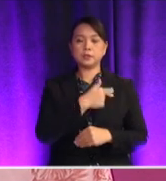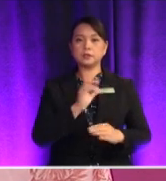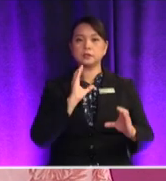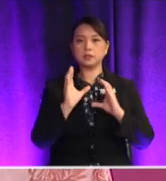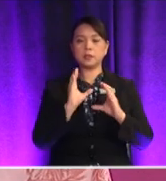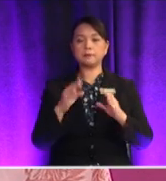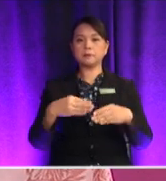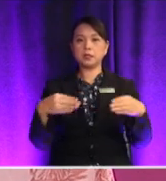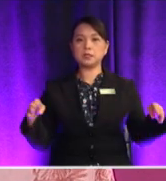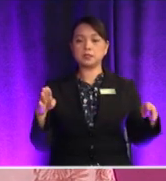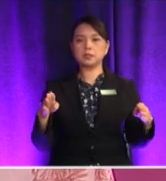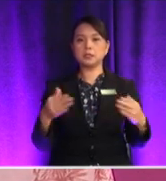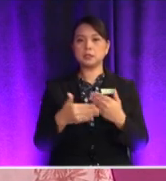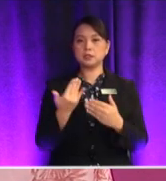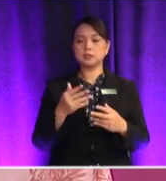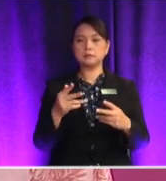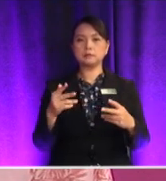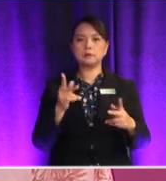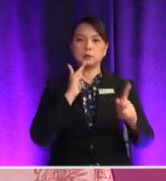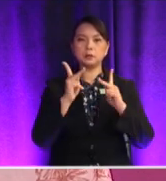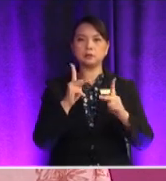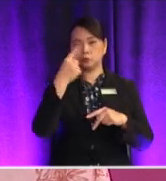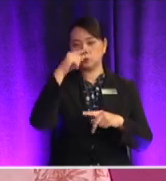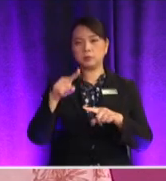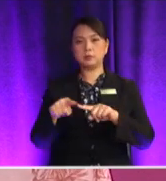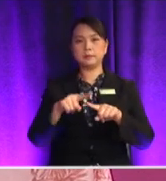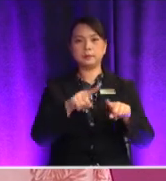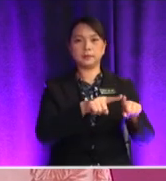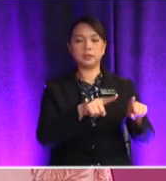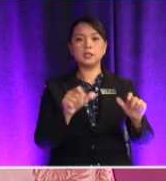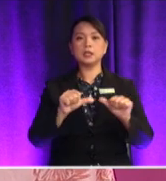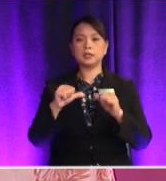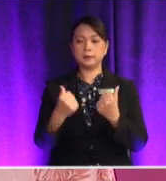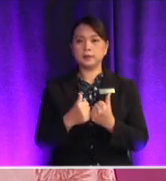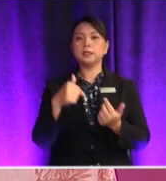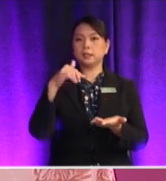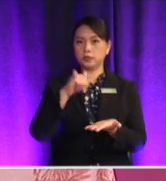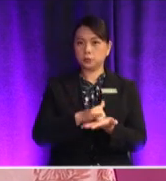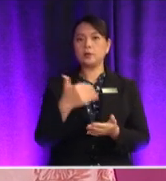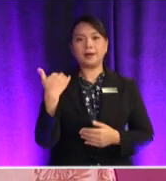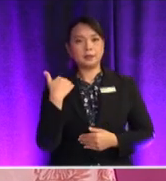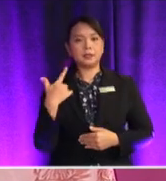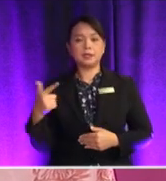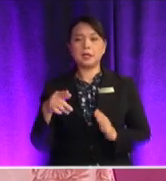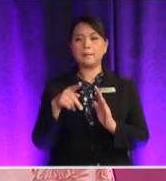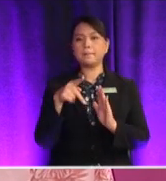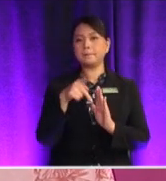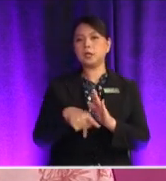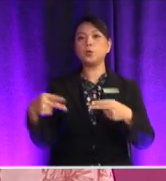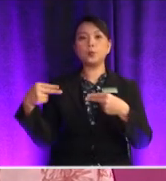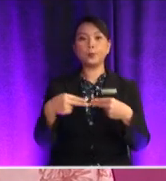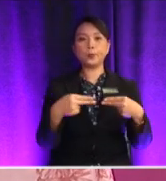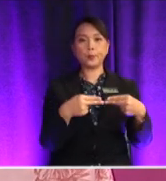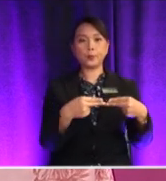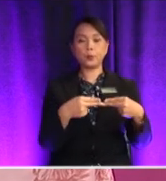adalah bahasa yang memudahkan komunikasi antara pelbagai kaum. Itulah penghubung kepada kita dengan bangsa-bangsa kaum-kaum lain. Okey, walaupun mereka